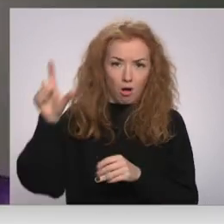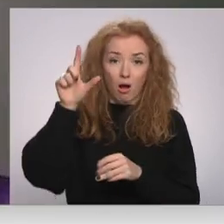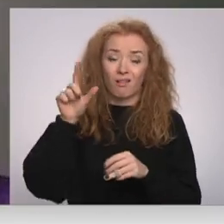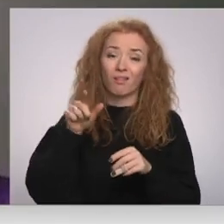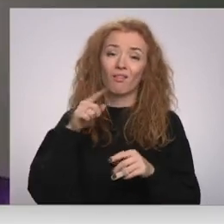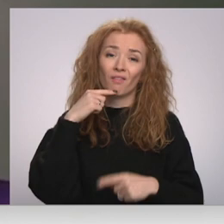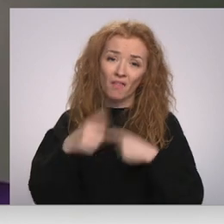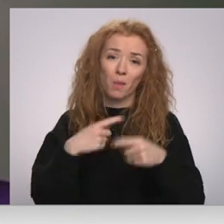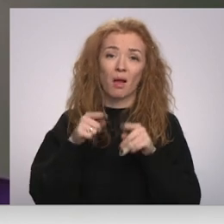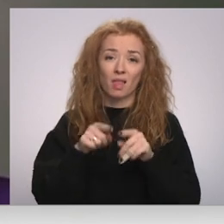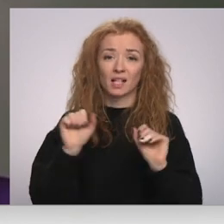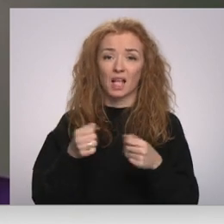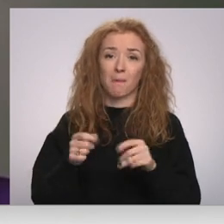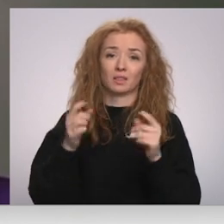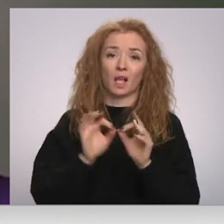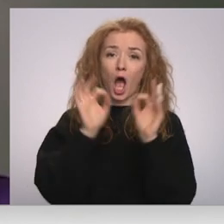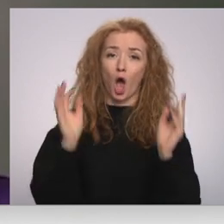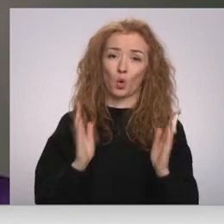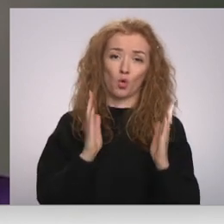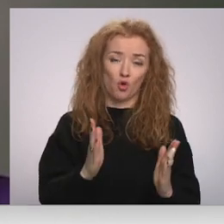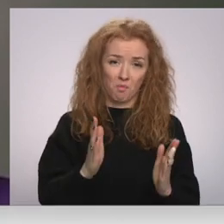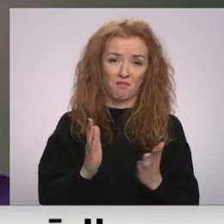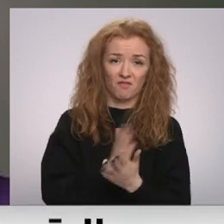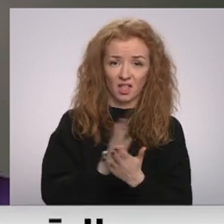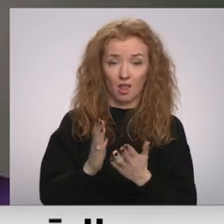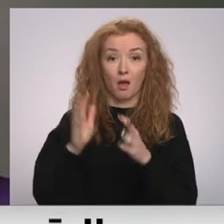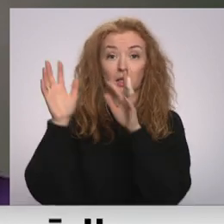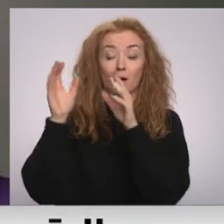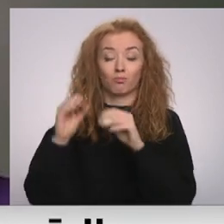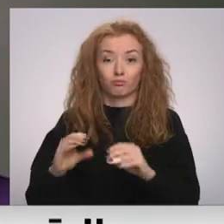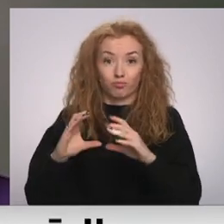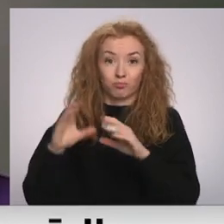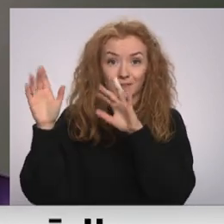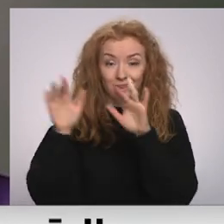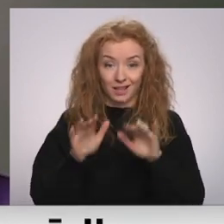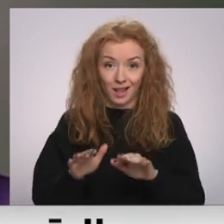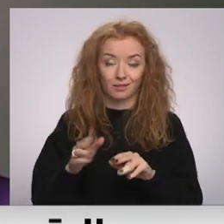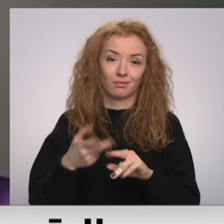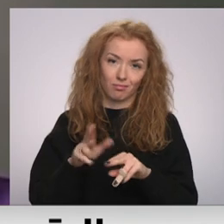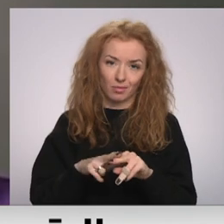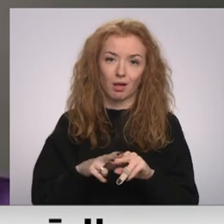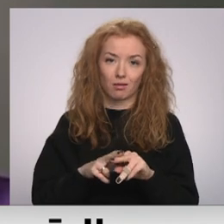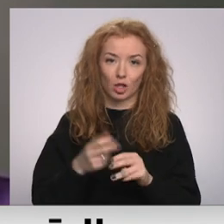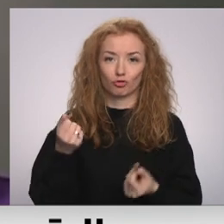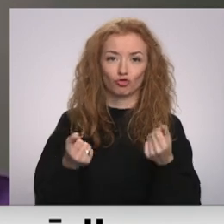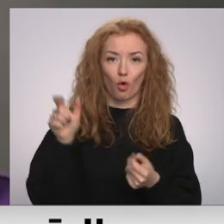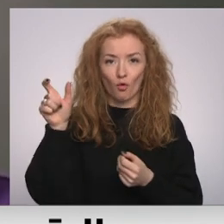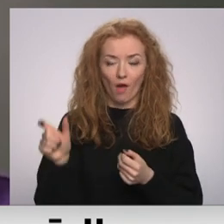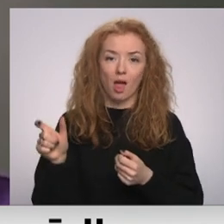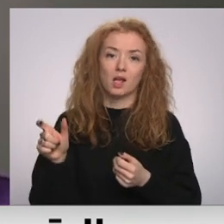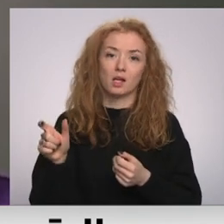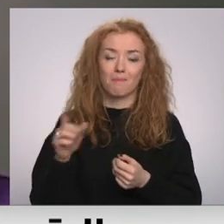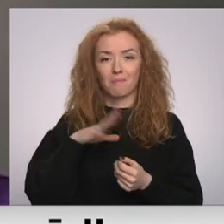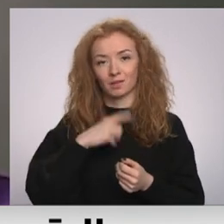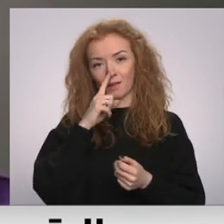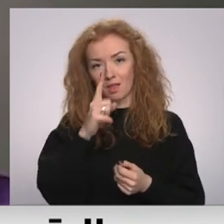klasisks ziemas sākums, ja tā var izteikties, kad uzsnieg biezāks sniedziņš. Nu, tad šoferiem paiet tur